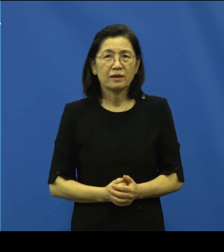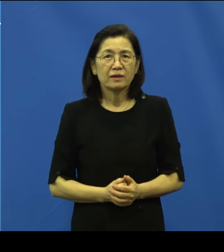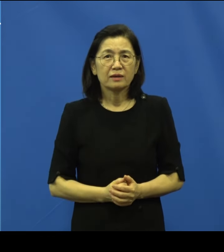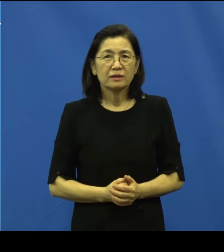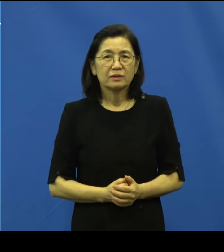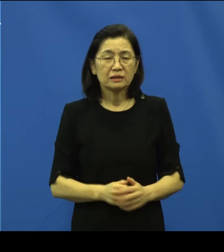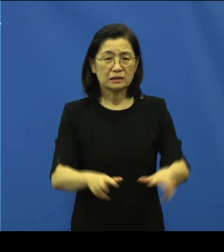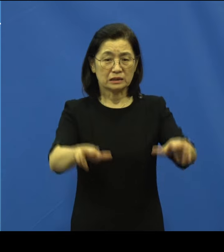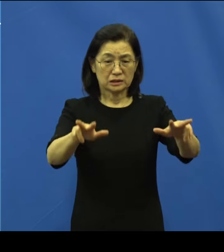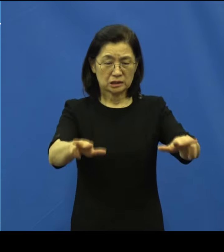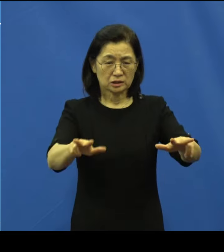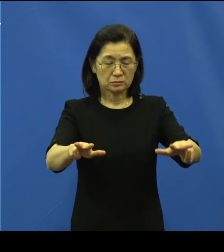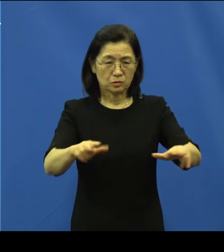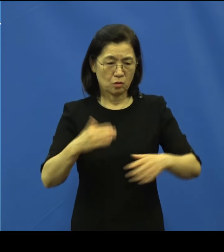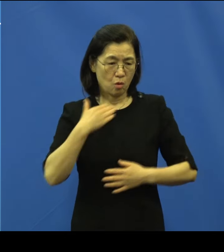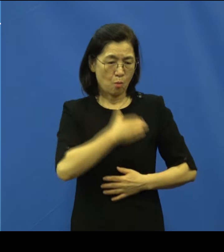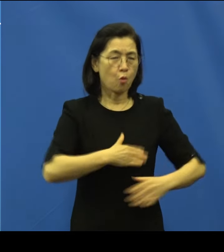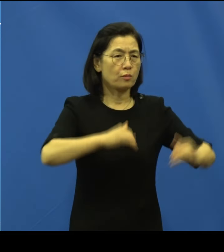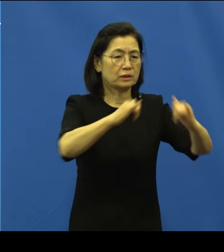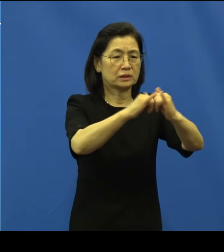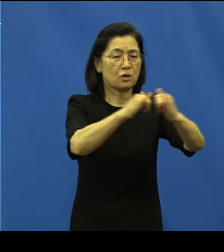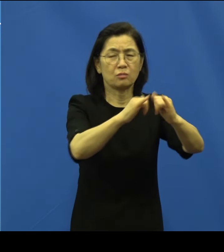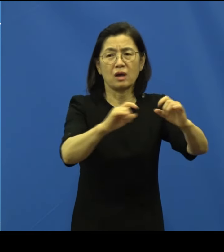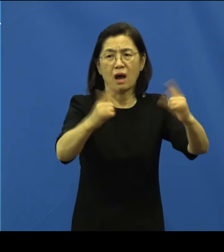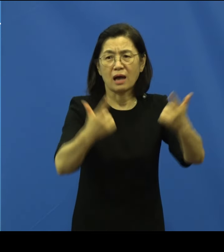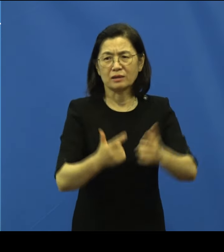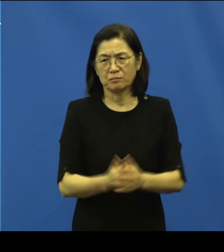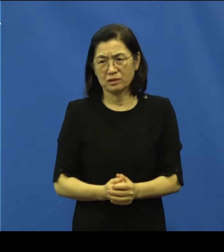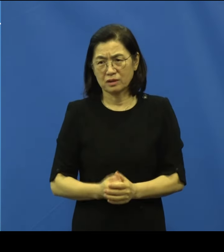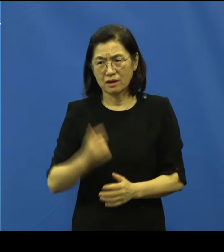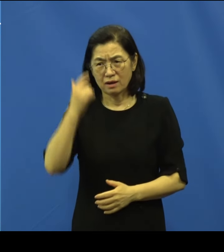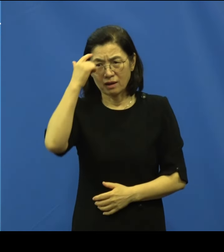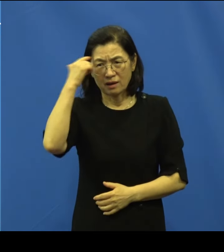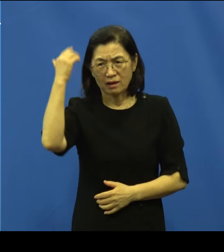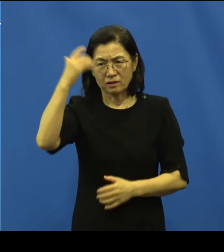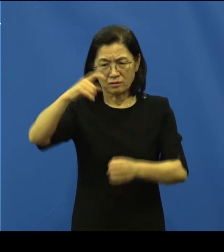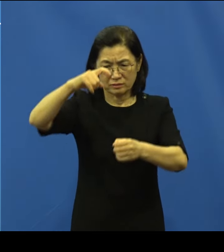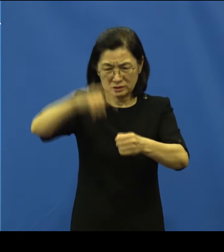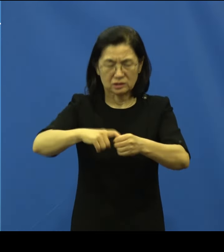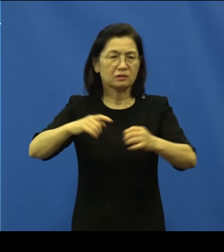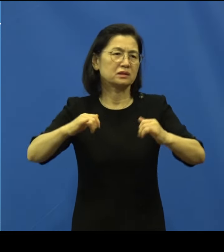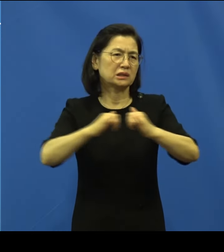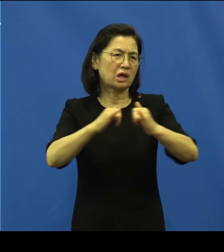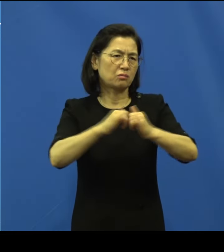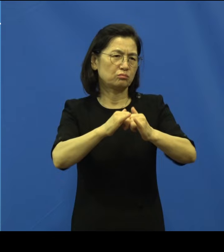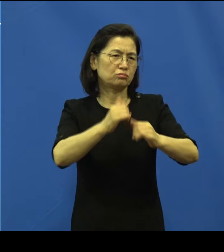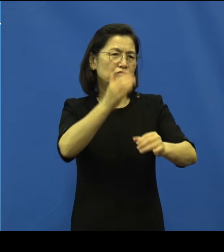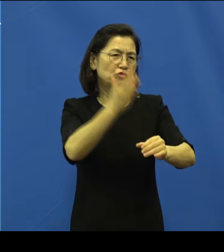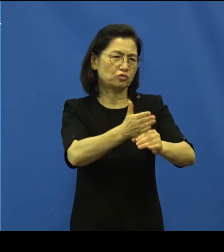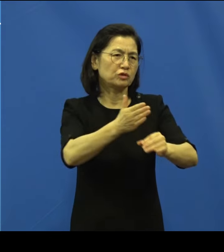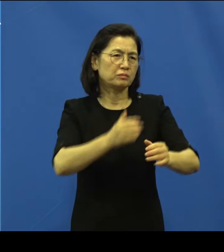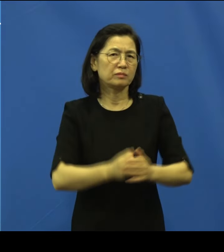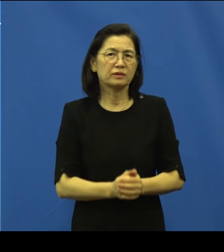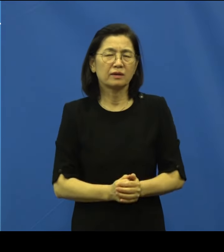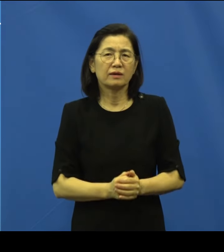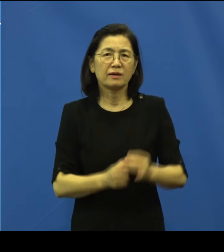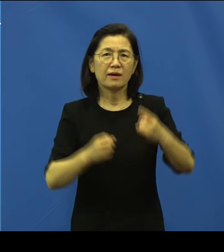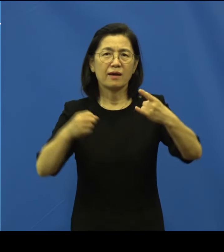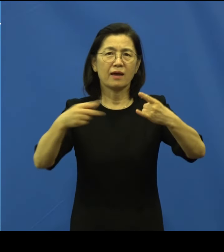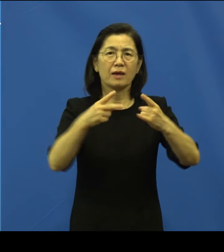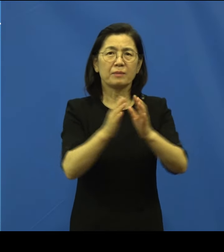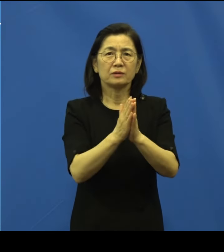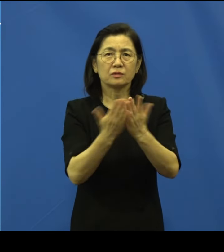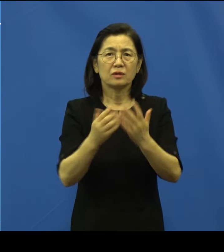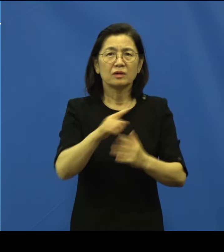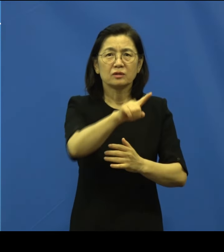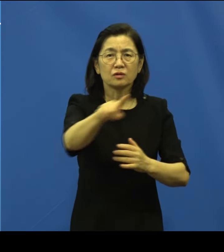싸움이 아니란 말이죠. 육의 싸움, 혈과 육의 싸움으로 보면 지는 겁니다. 그러니까 에베소 6장에 그게 나오잖아요.